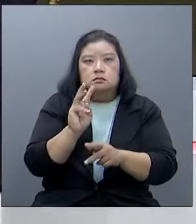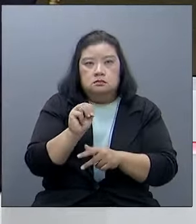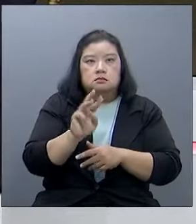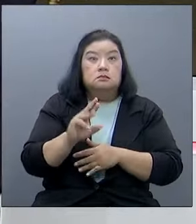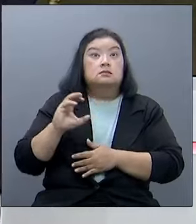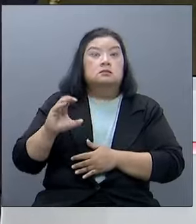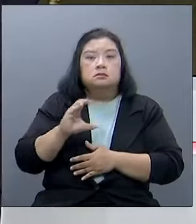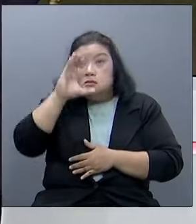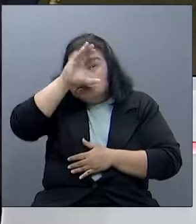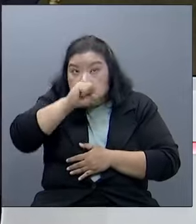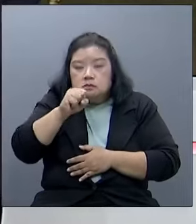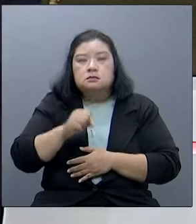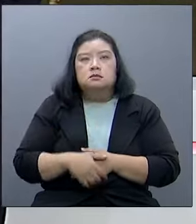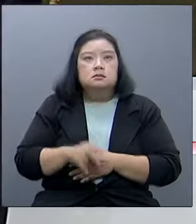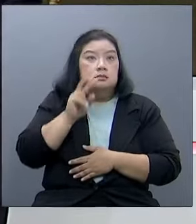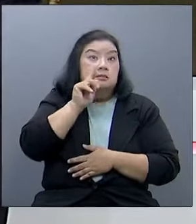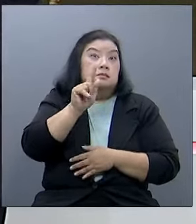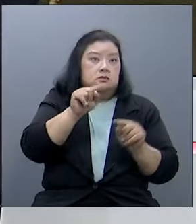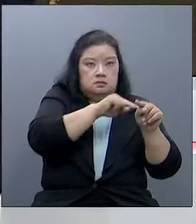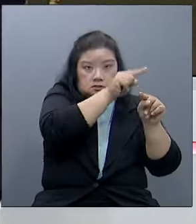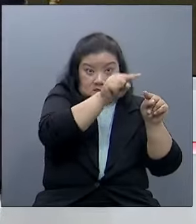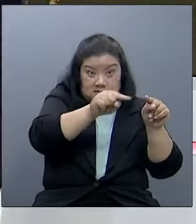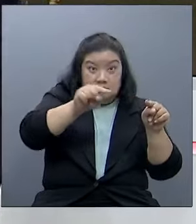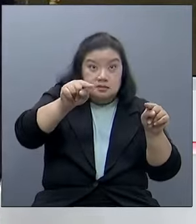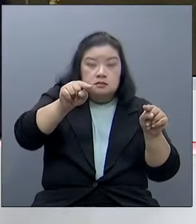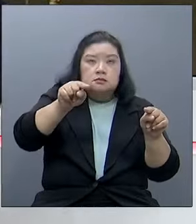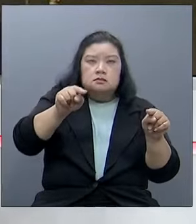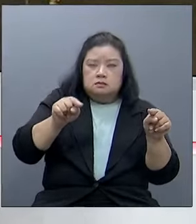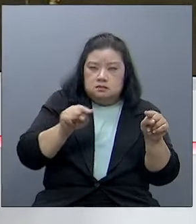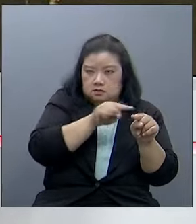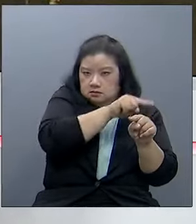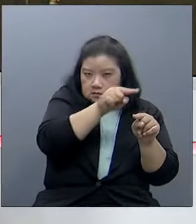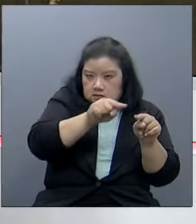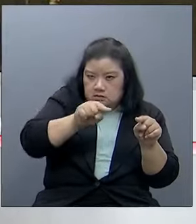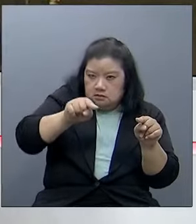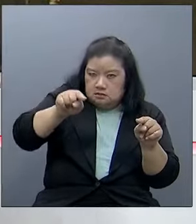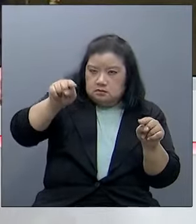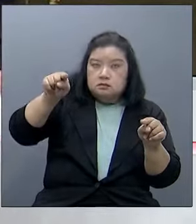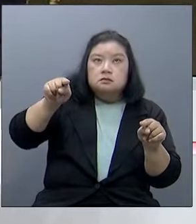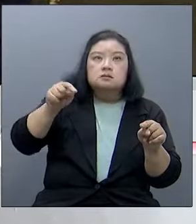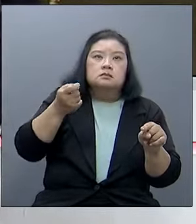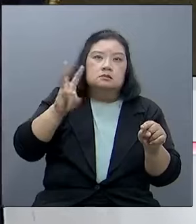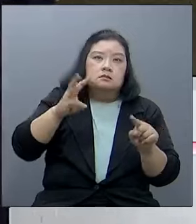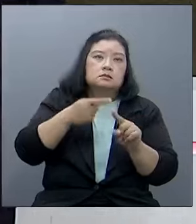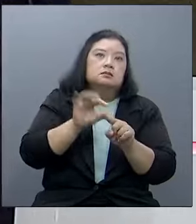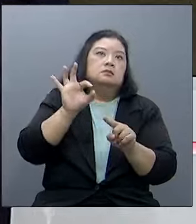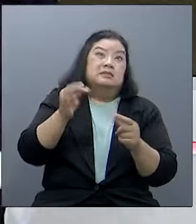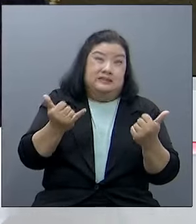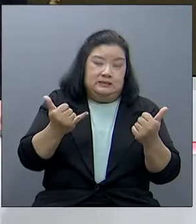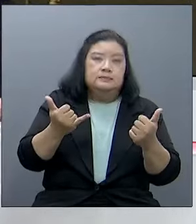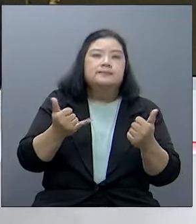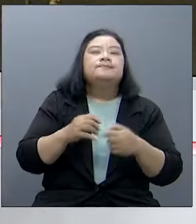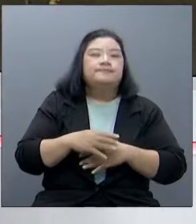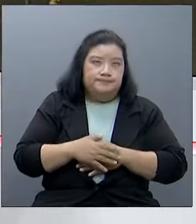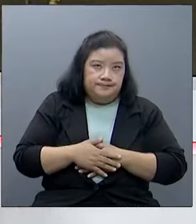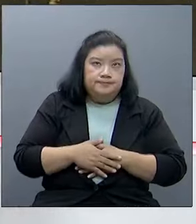เขาข้ดการเอาไว้ค่ะว่าแม่น้ำของจะไปสูงสดจริง ๆ อยู่ที่ ribbon 16 กันยายนตนี้ค่ะเอ